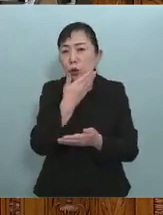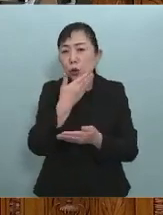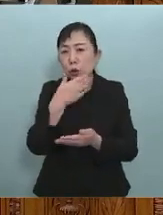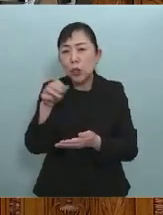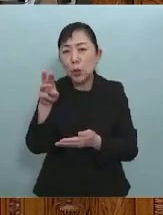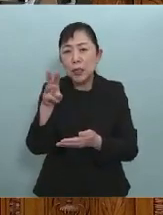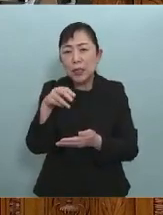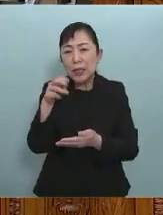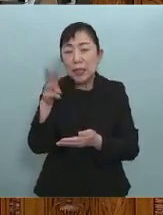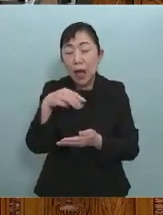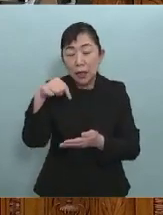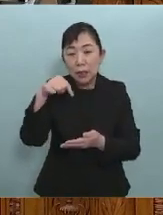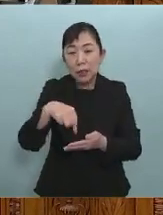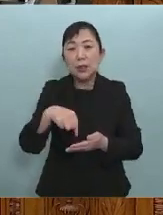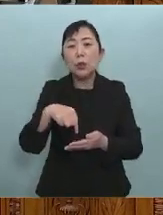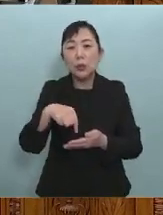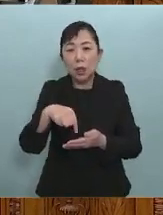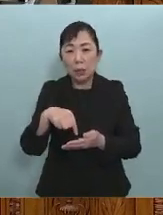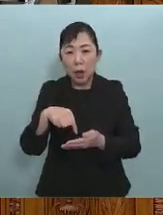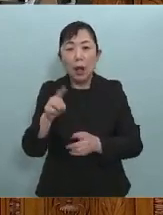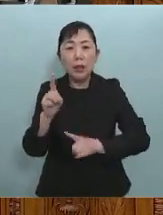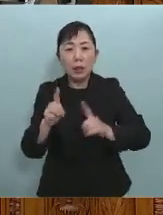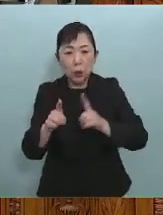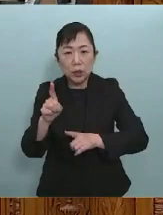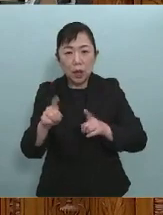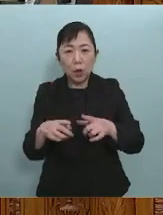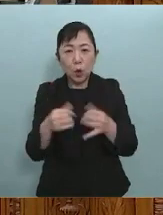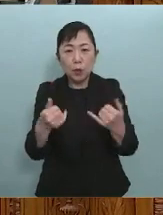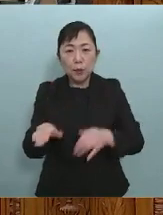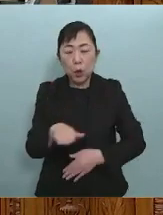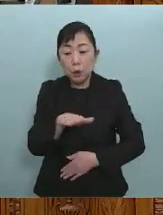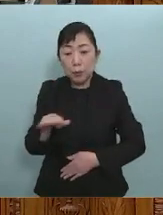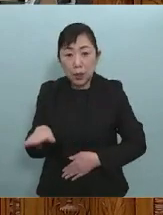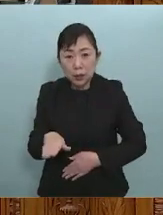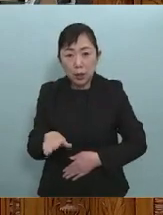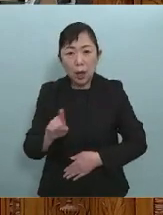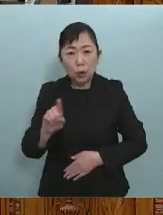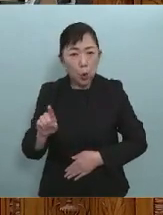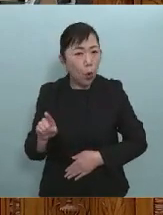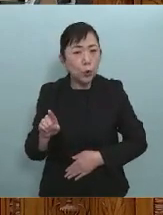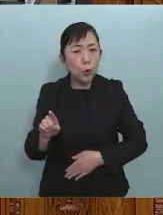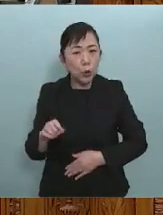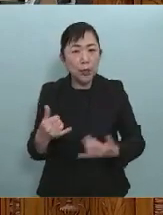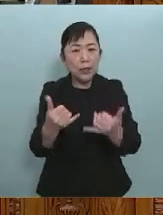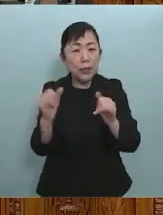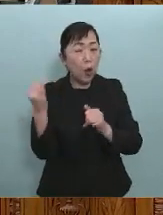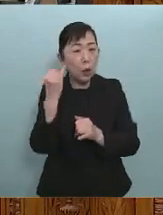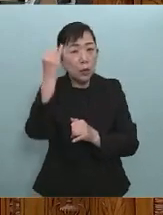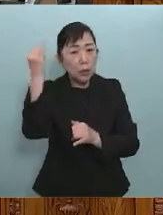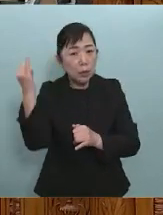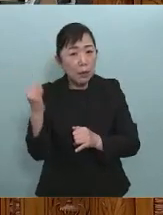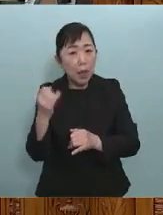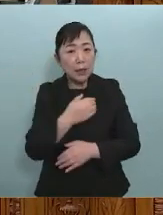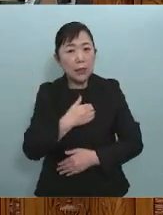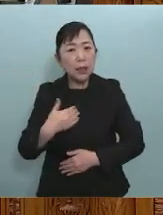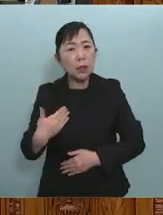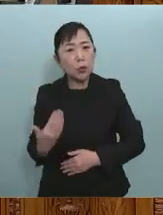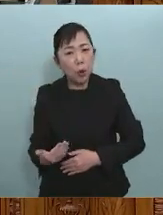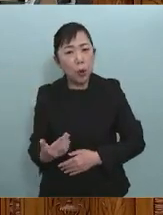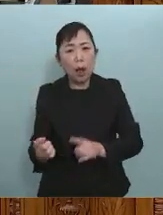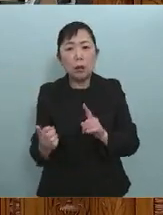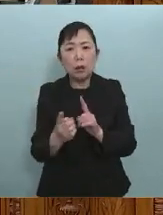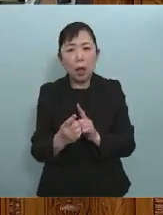も何より国民の皆様がどういう世の中をイメージして良いのでしょうか対応に困っている